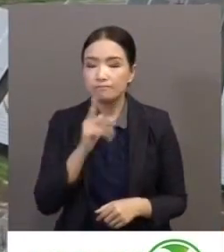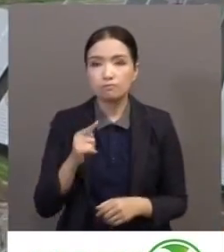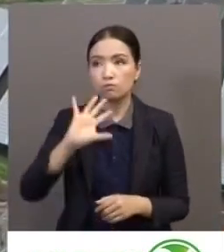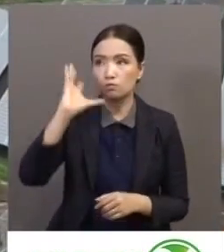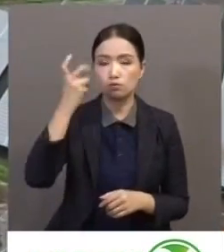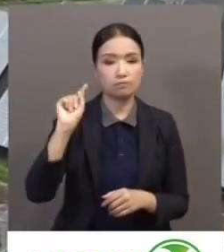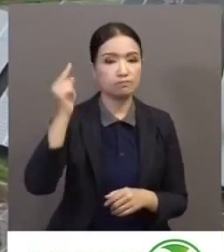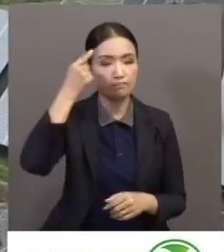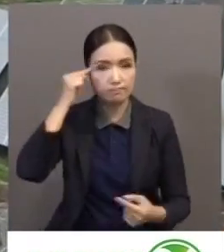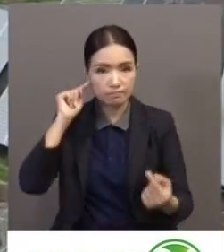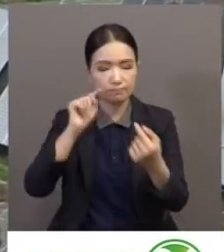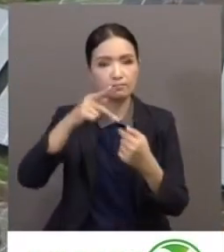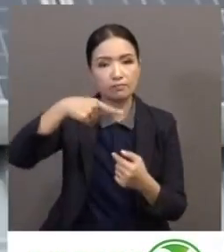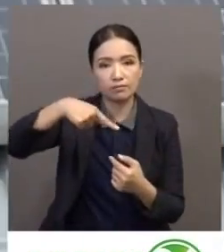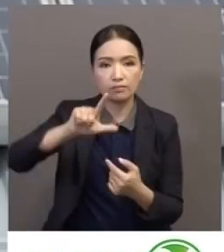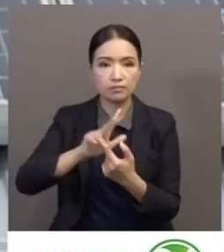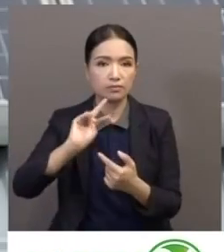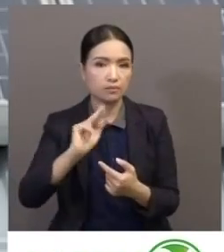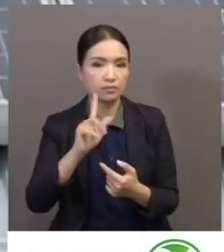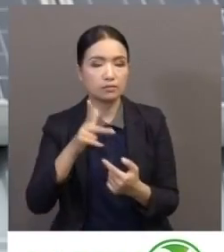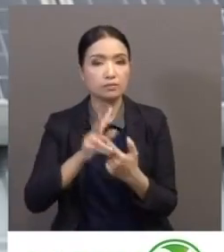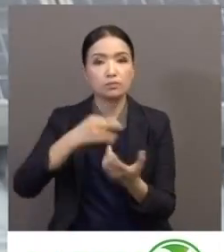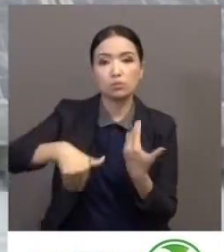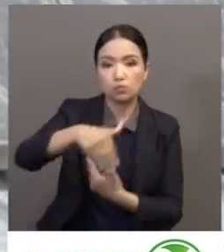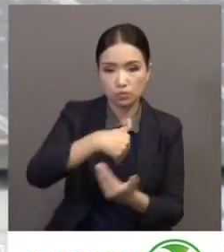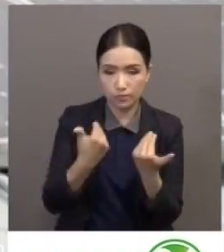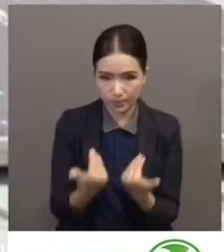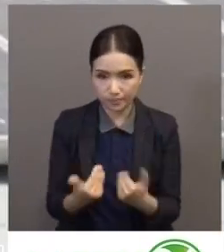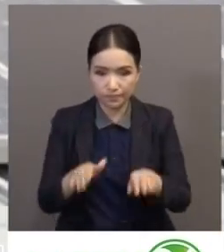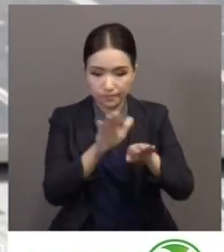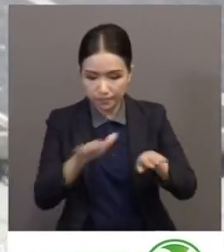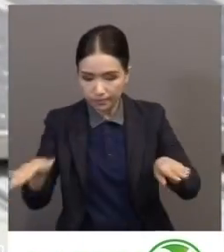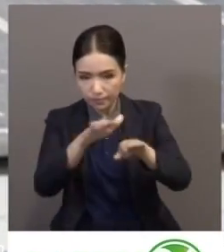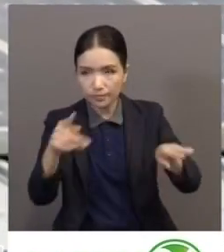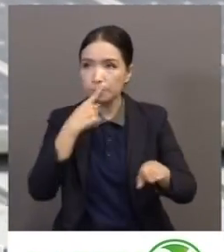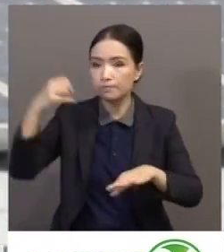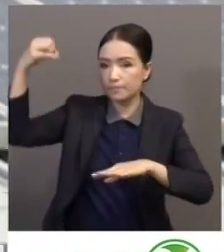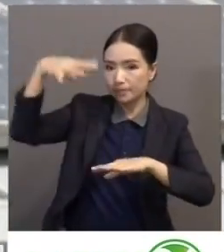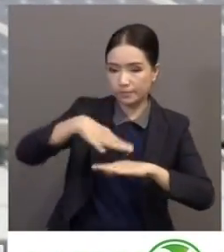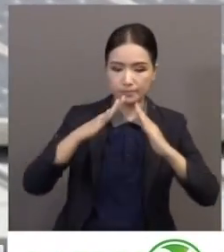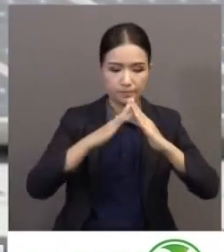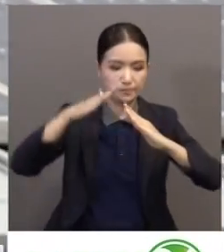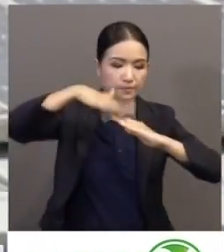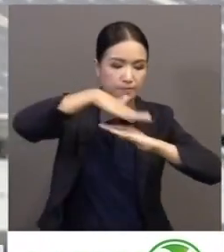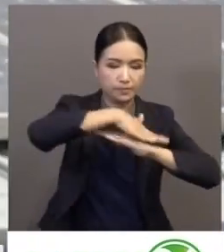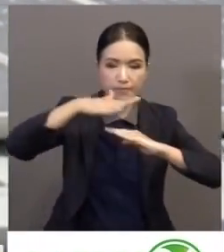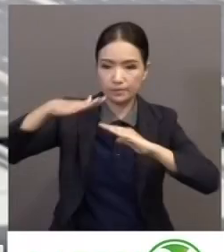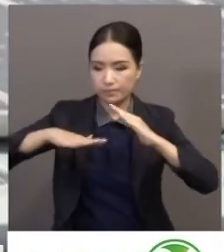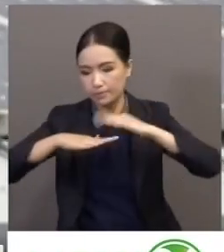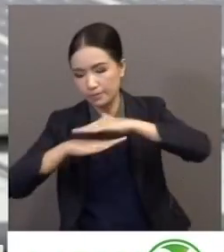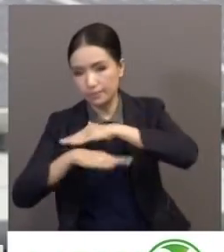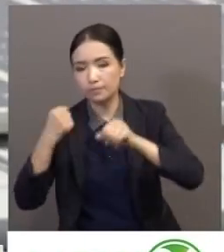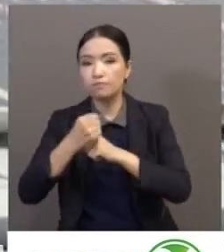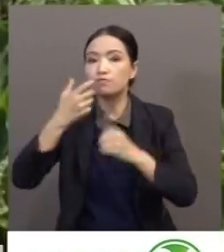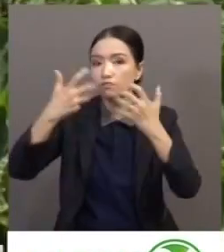แสโลกยุคใหม่ที่มุ่งเน้นพลังงานหมุนเวียนแต่ปัจจุบันการติดตั้งแผงโซลาร์เซลล์ที่ติดตั้งบนหลังคาหรือโซล่ารูฟท็อปผ